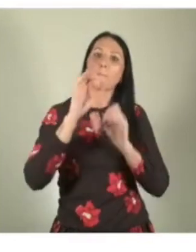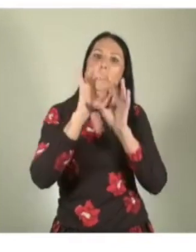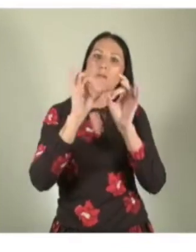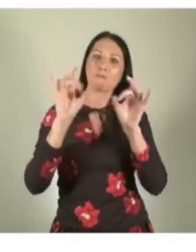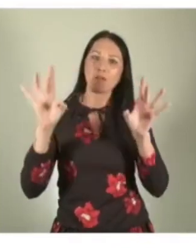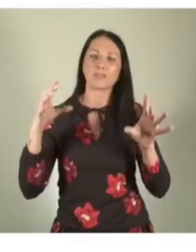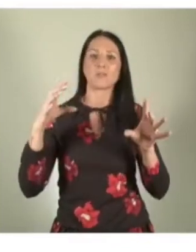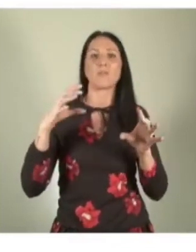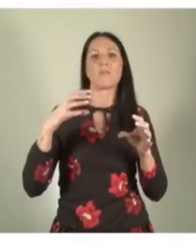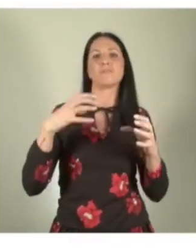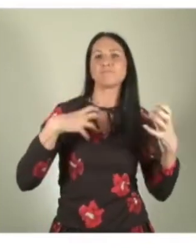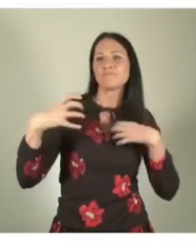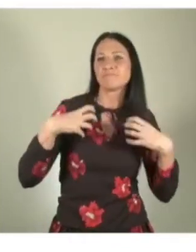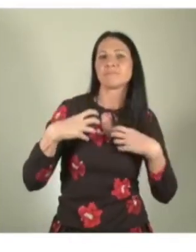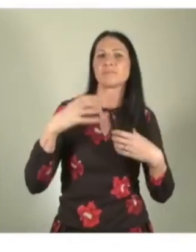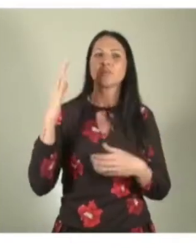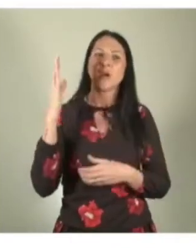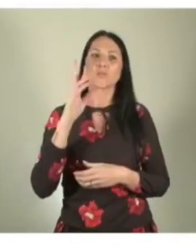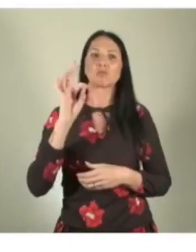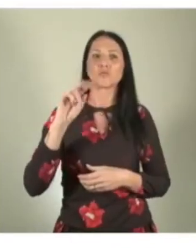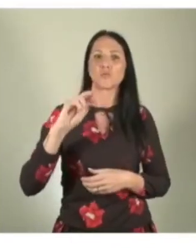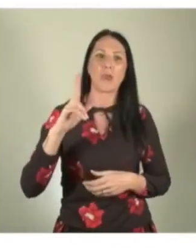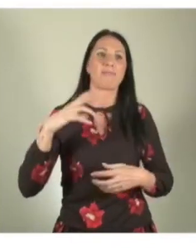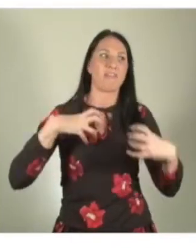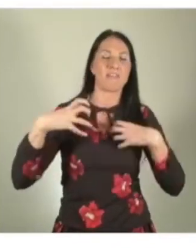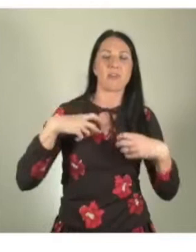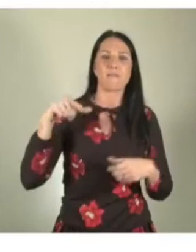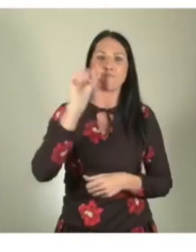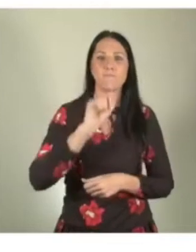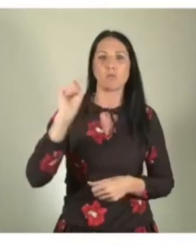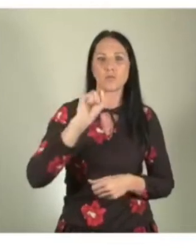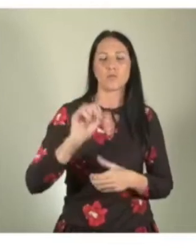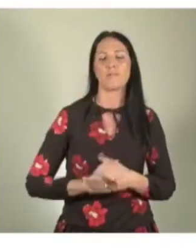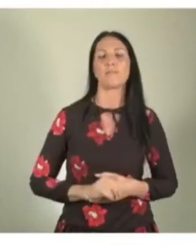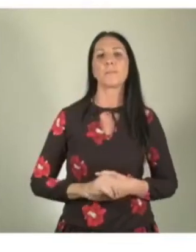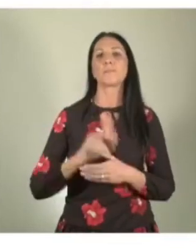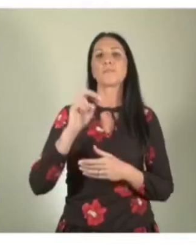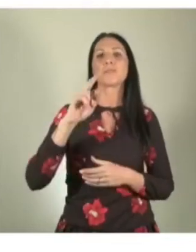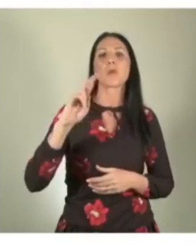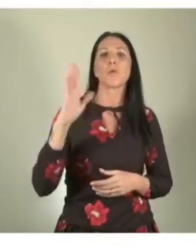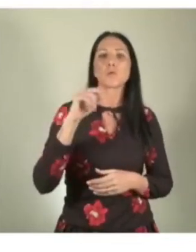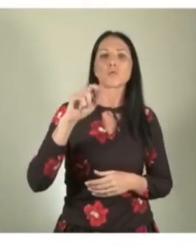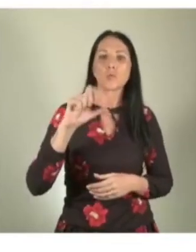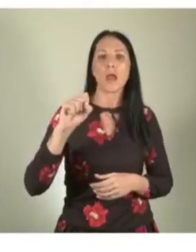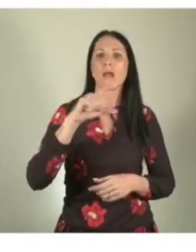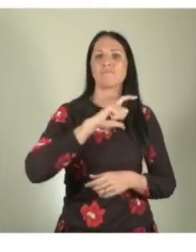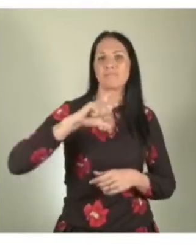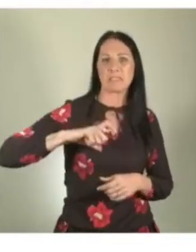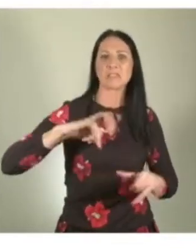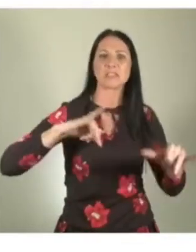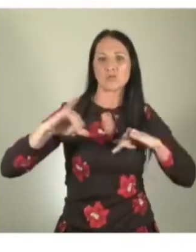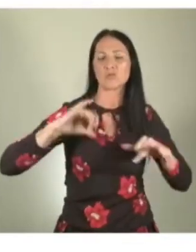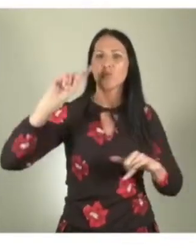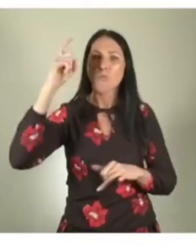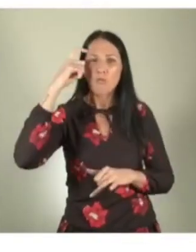teatrolog, związany z Akademią Sztuk Teatralnych we Wrocławiu. Pani Urszula Drzewińska, sekretarz zarządu głównego ZASP-u, przewodnicząca